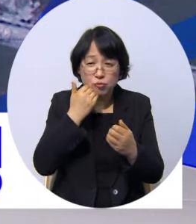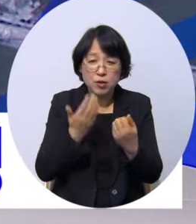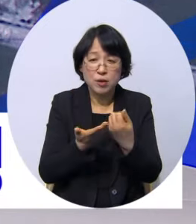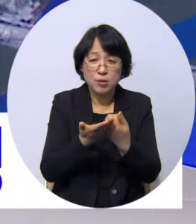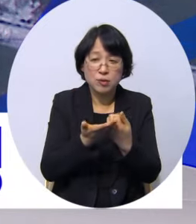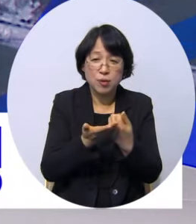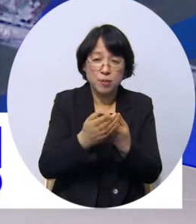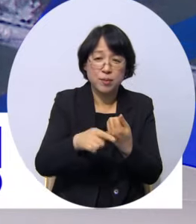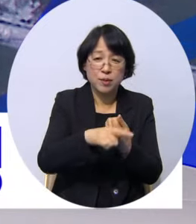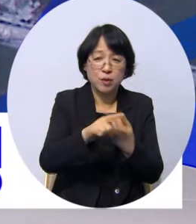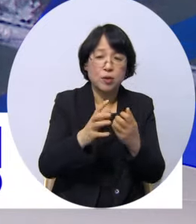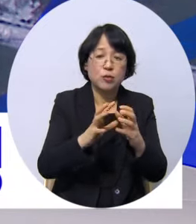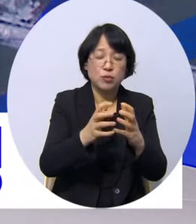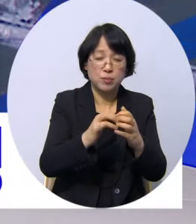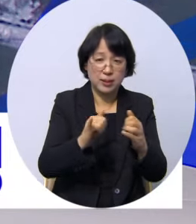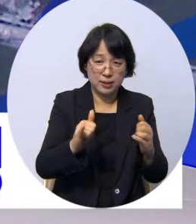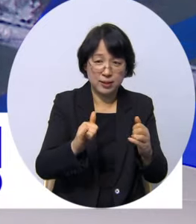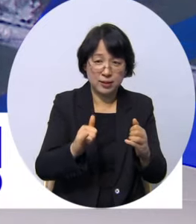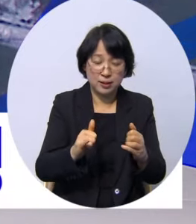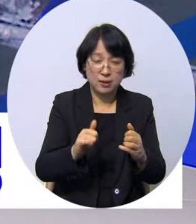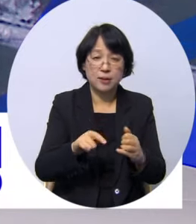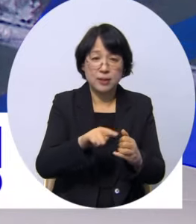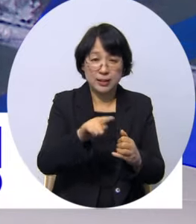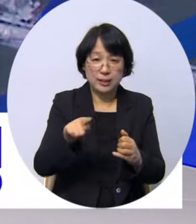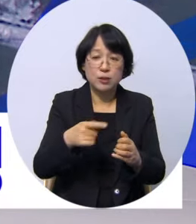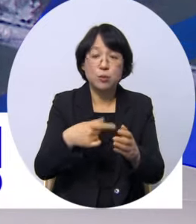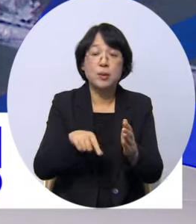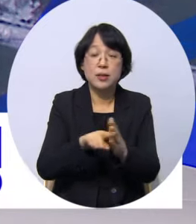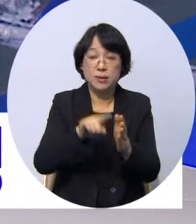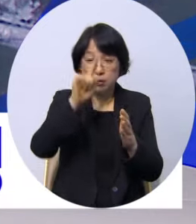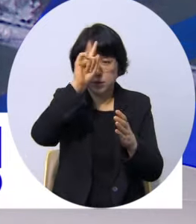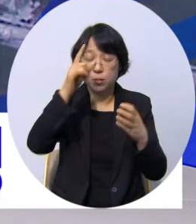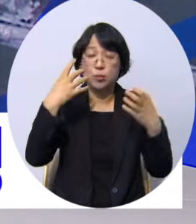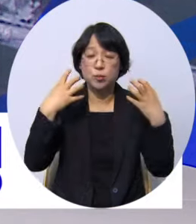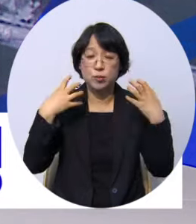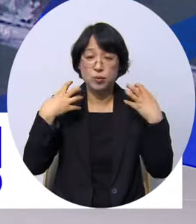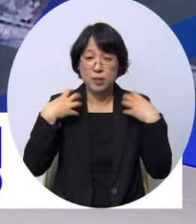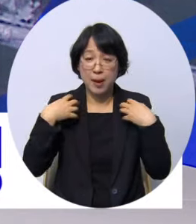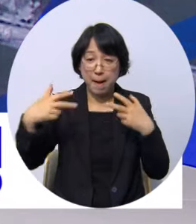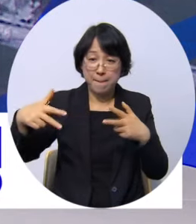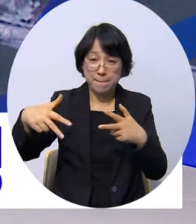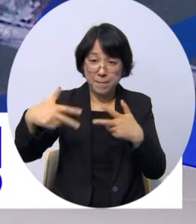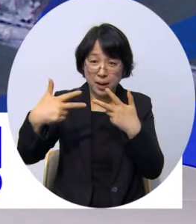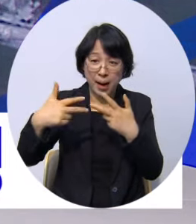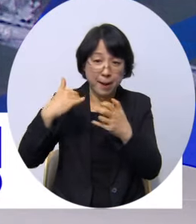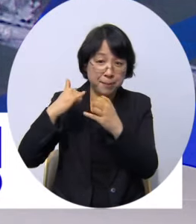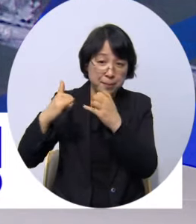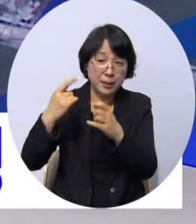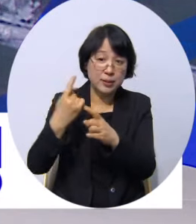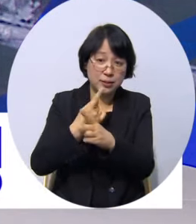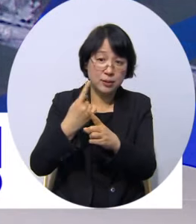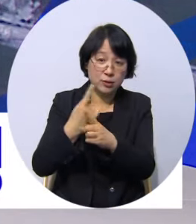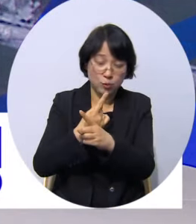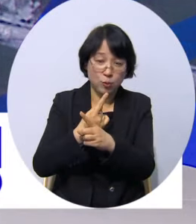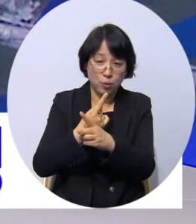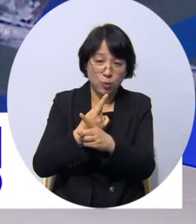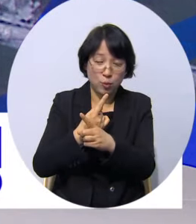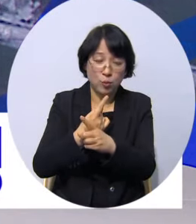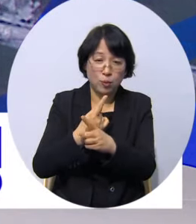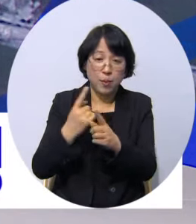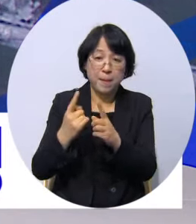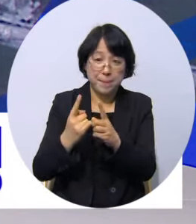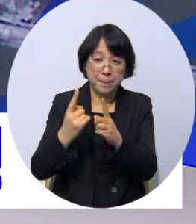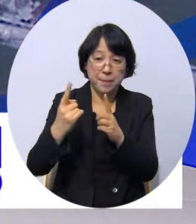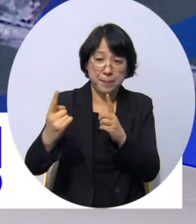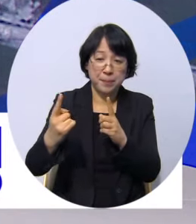정부가 비대면으로 진료를 볼 수 있는 비대면 섬 닥터 사업에 시범 운영에 들어간 이유입니다 섬터